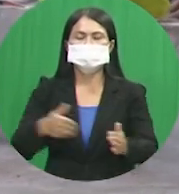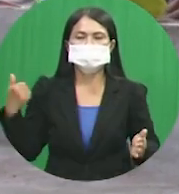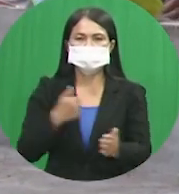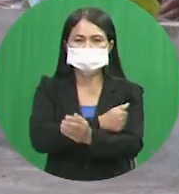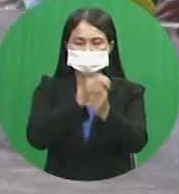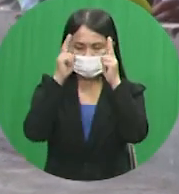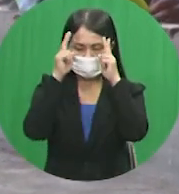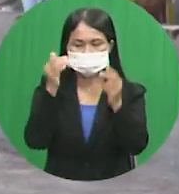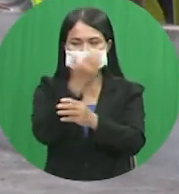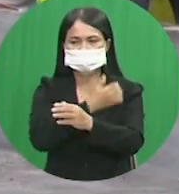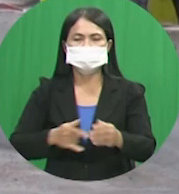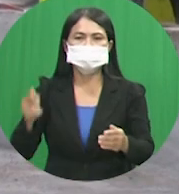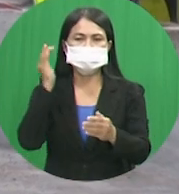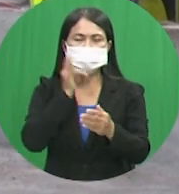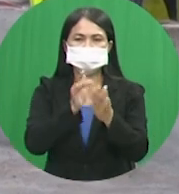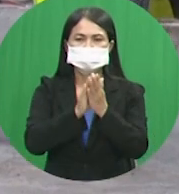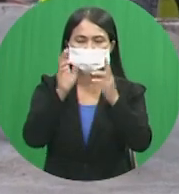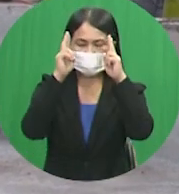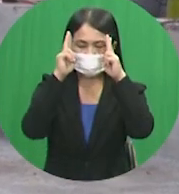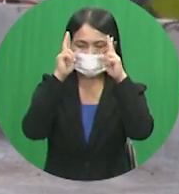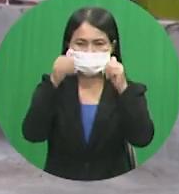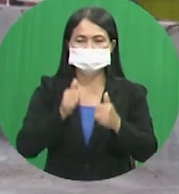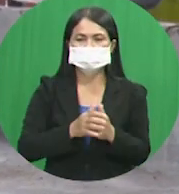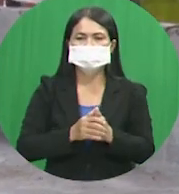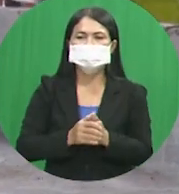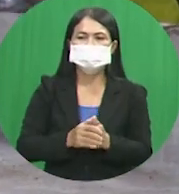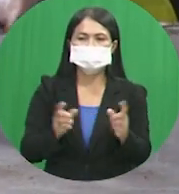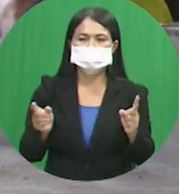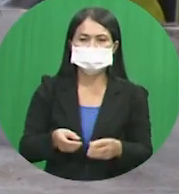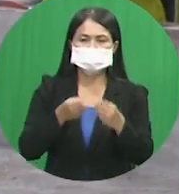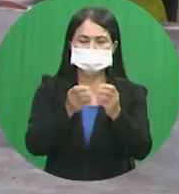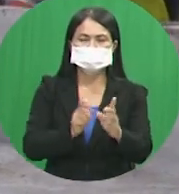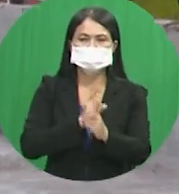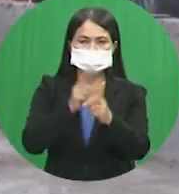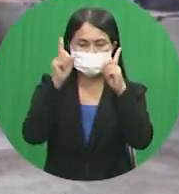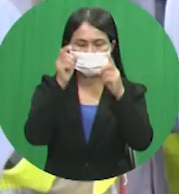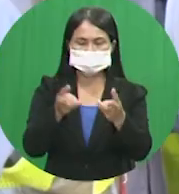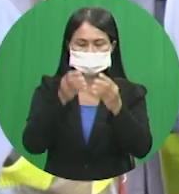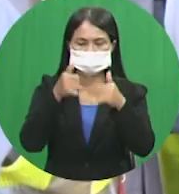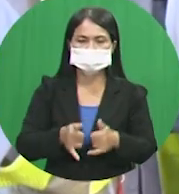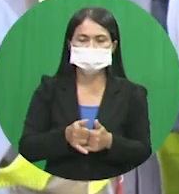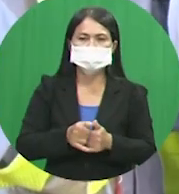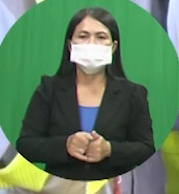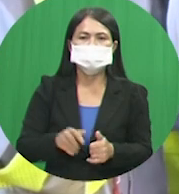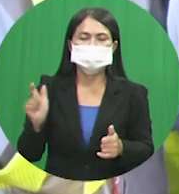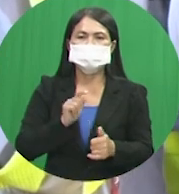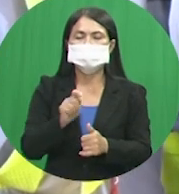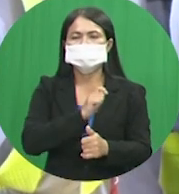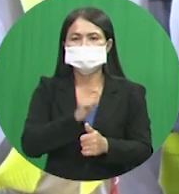សែននិងសម្ដេចកតេប្រធមបណ្ឌិតប៊ុនរ៉ានីហ៊ុនសែនផ្ដល់ជូនតាមរយៈឯកឧត្តមអបនាយករដ្ឋមន្ត្រីជាសុ